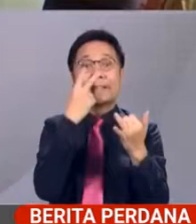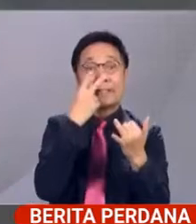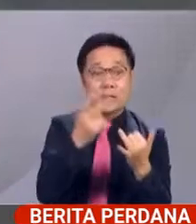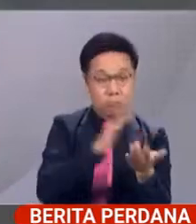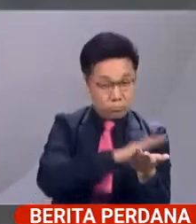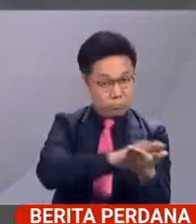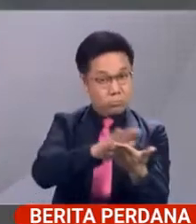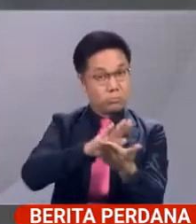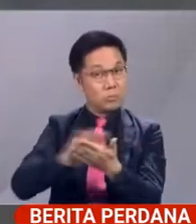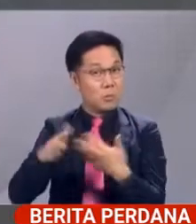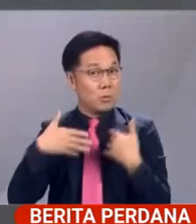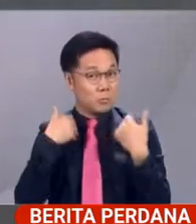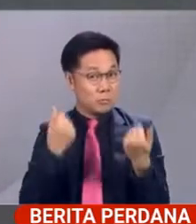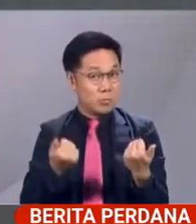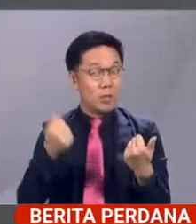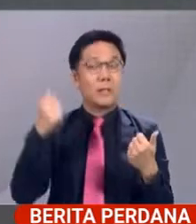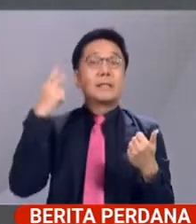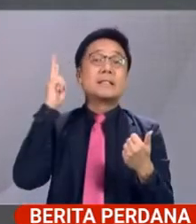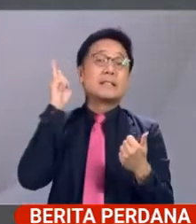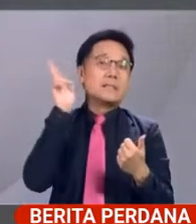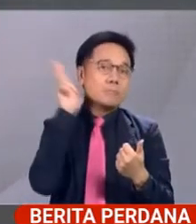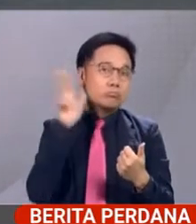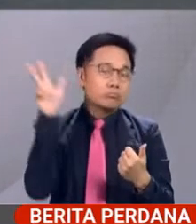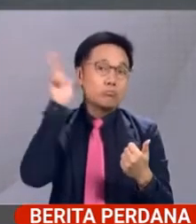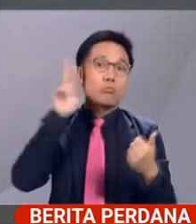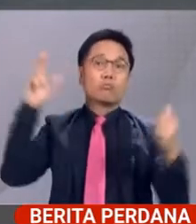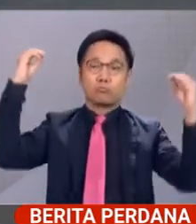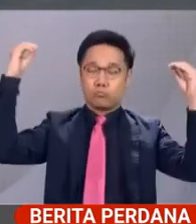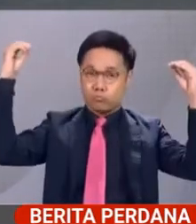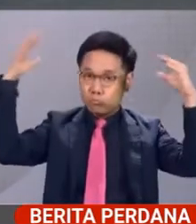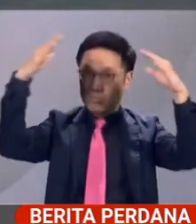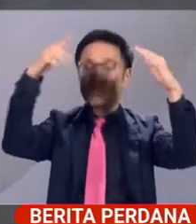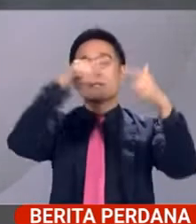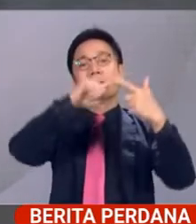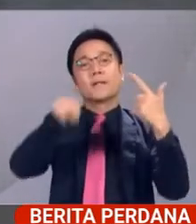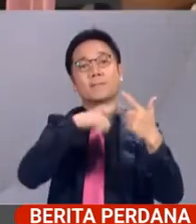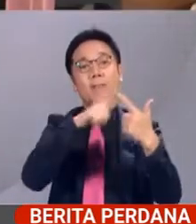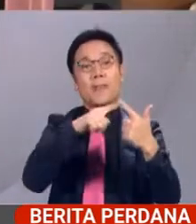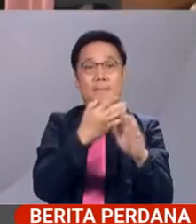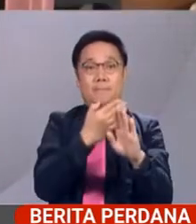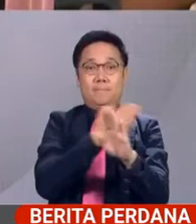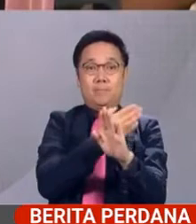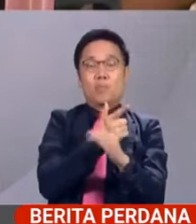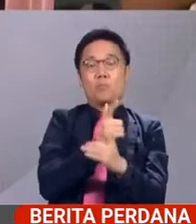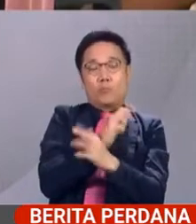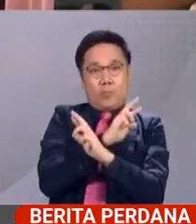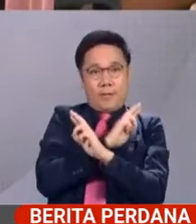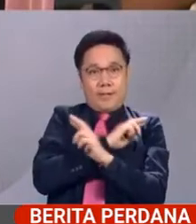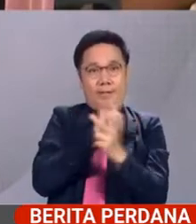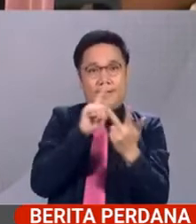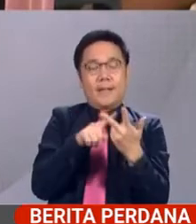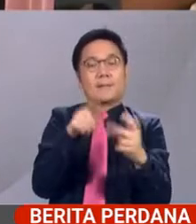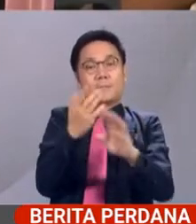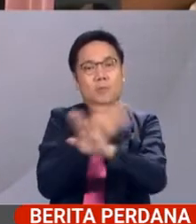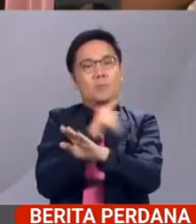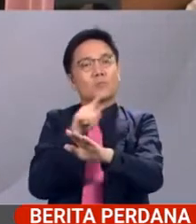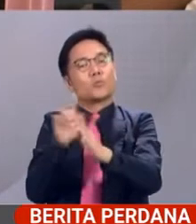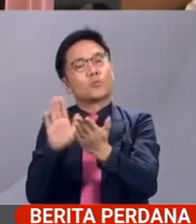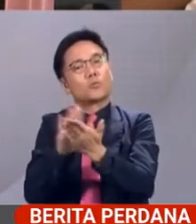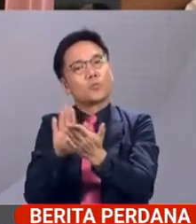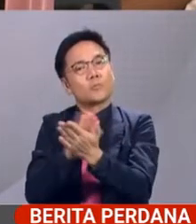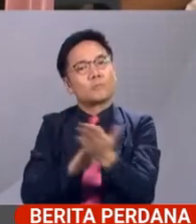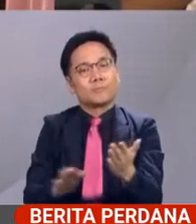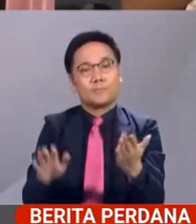dan keselamatan melalui siar raya setiap pagi, waktu rehat dan sebelum tamat sesi persekolahan. Ia sejajar dengan garis panduan